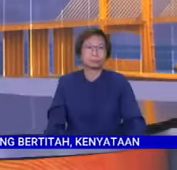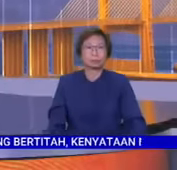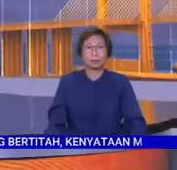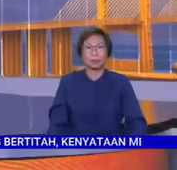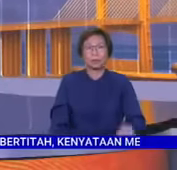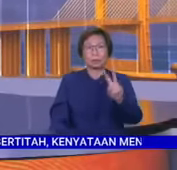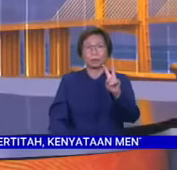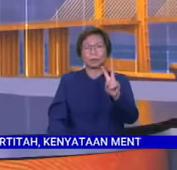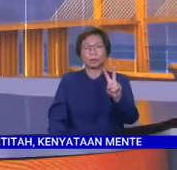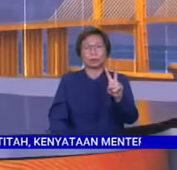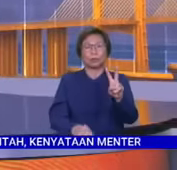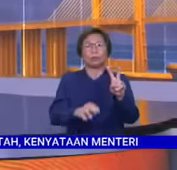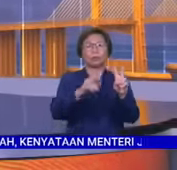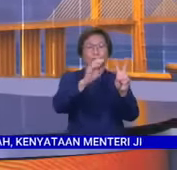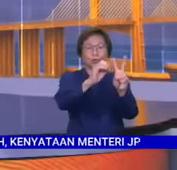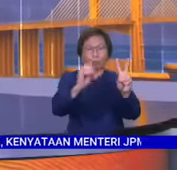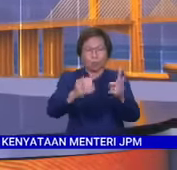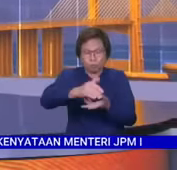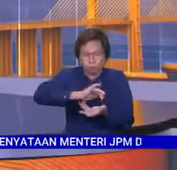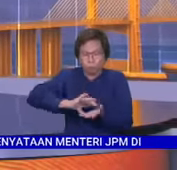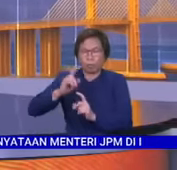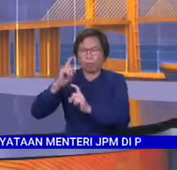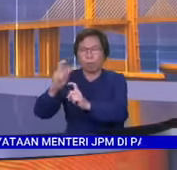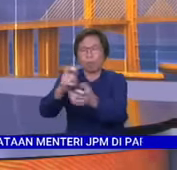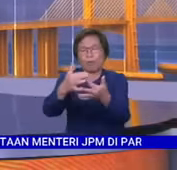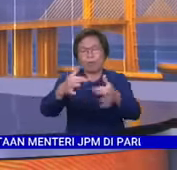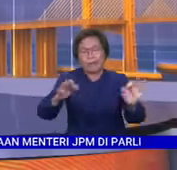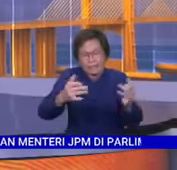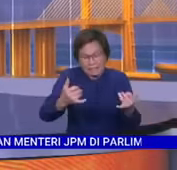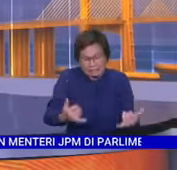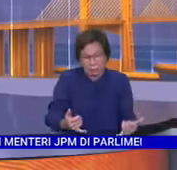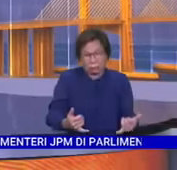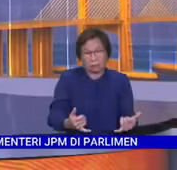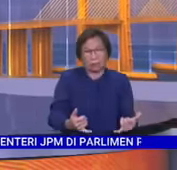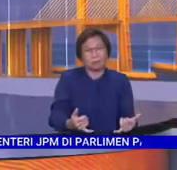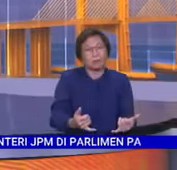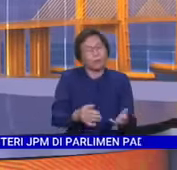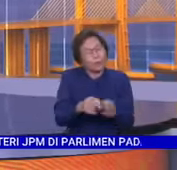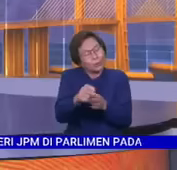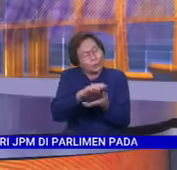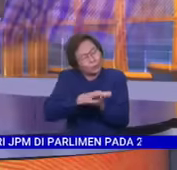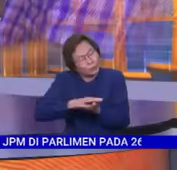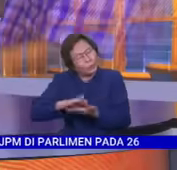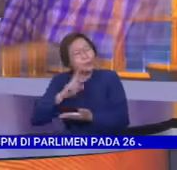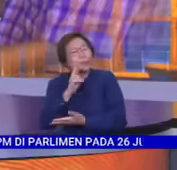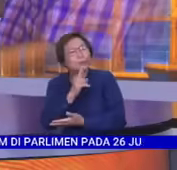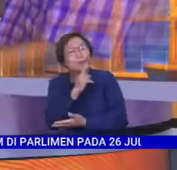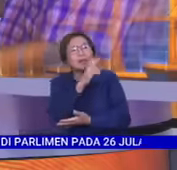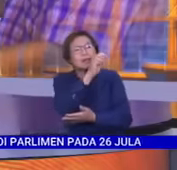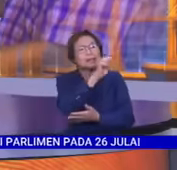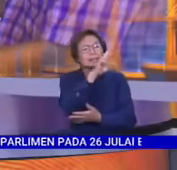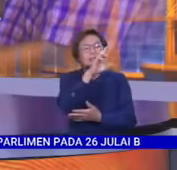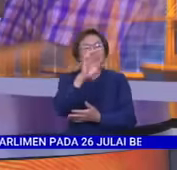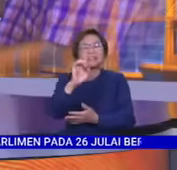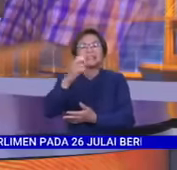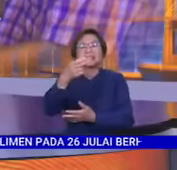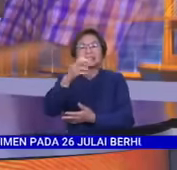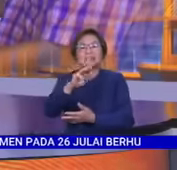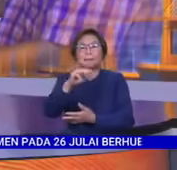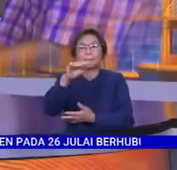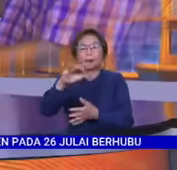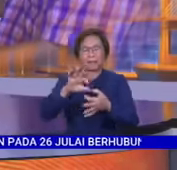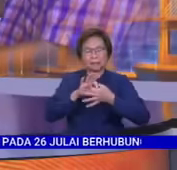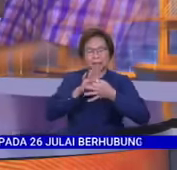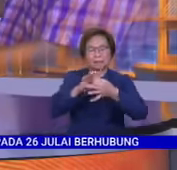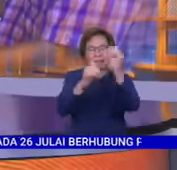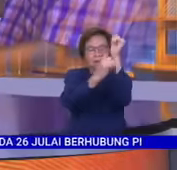A200 bungkusan makanan diakui secara percuma berbulu hari ini usaha murni restoran Nasri cengai dengan kerjasama